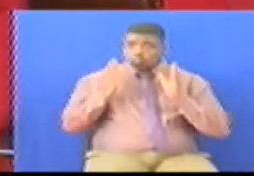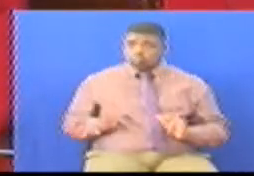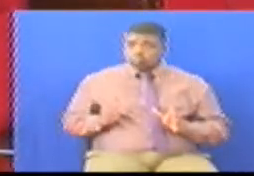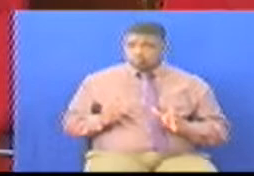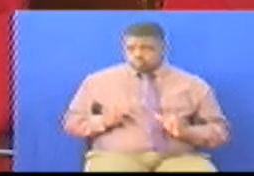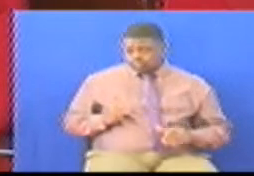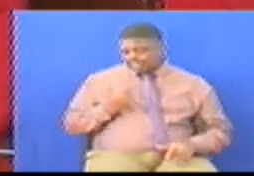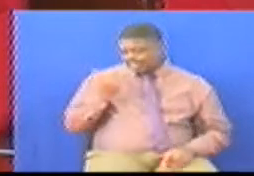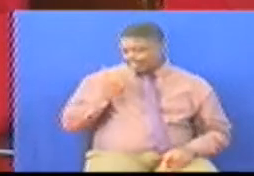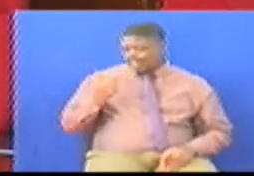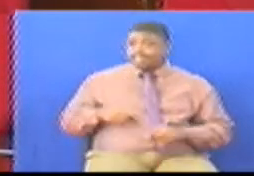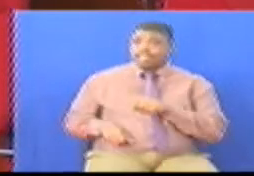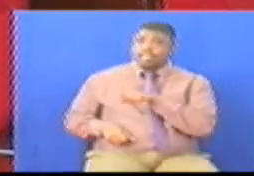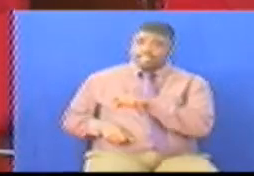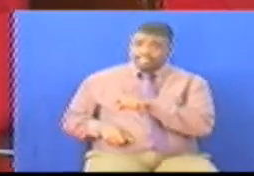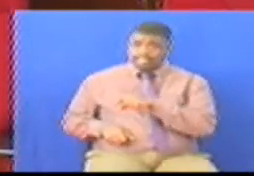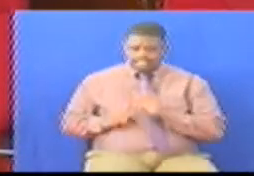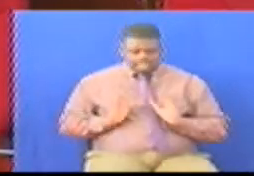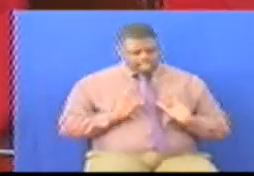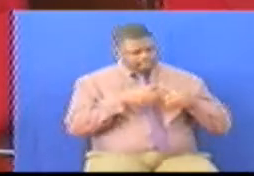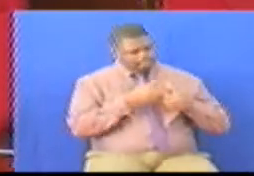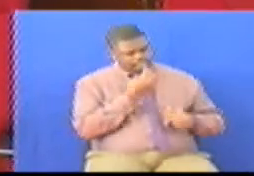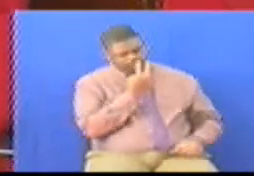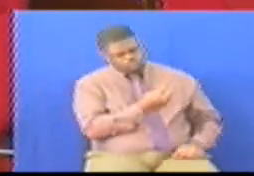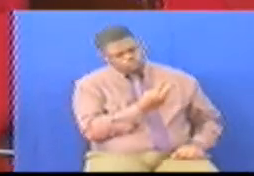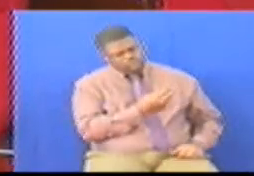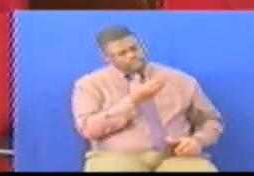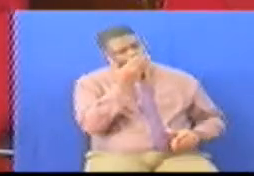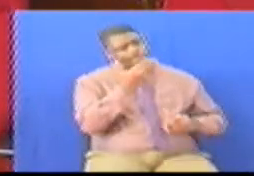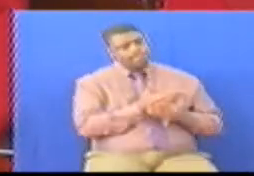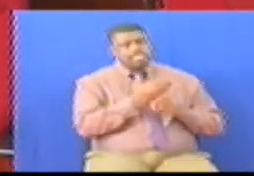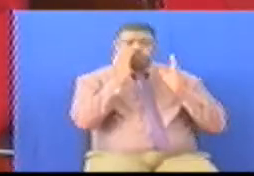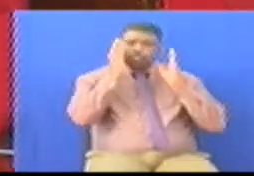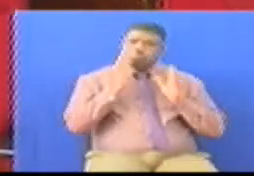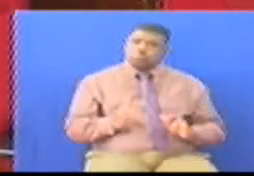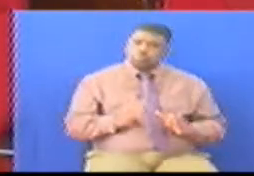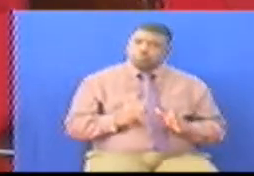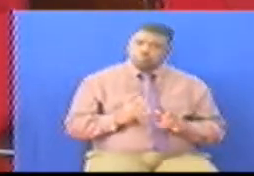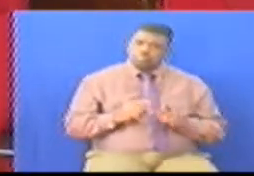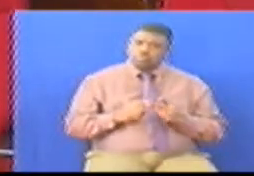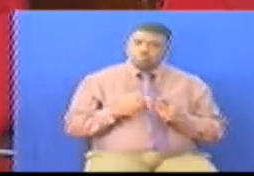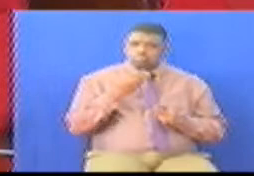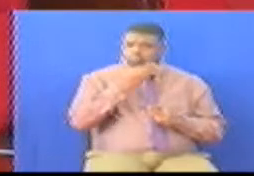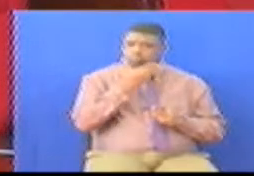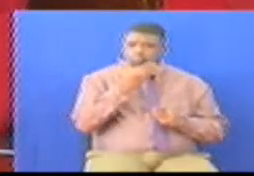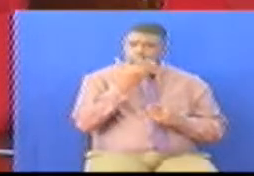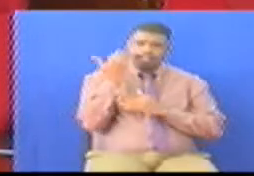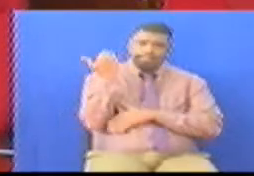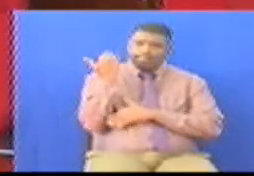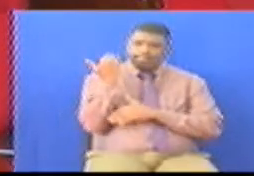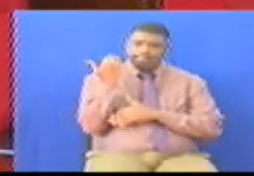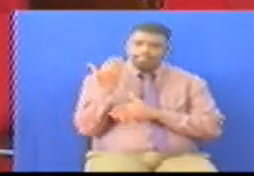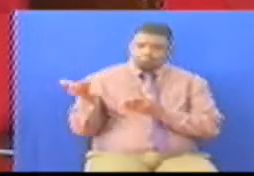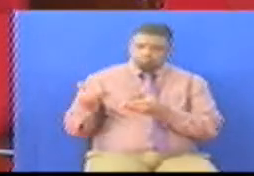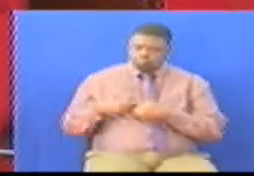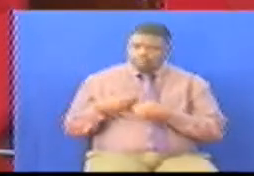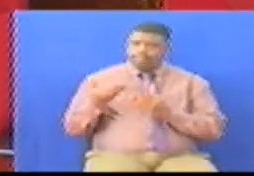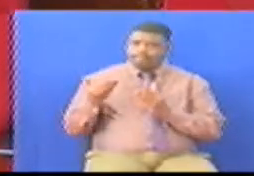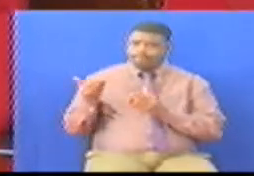Speaker, kamati imebaini kuwa BOT inachukua muda mrefu kuhesabu fedha zinazotoka kwenye mabenki ya kibiashara. Kwa mwaka